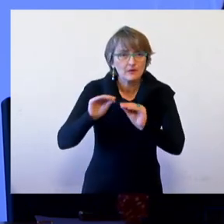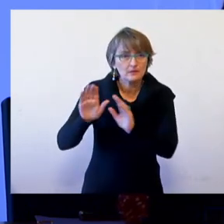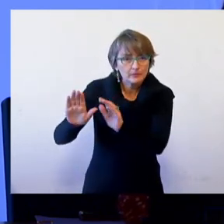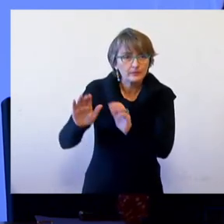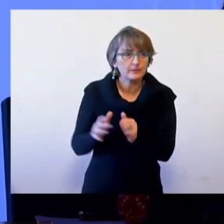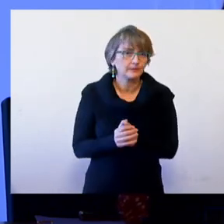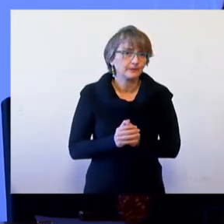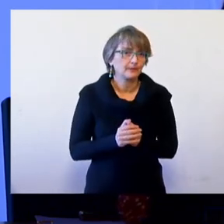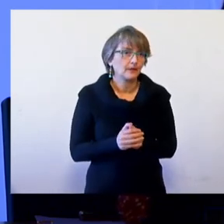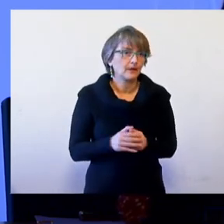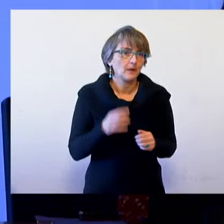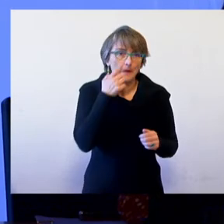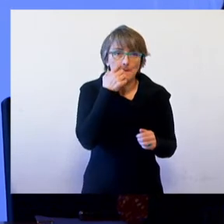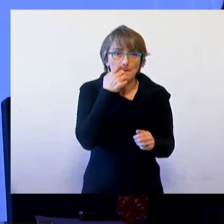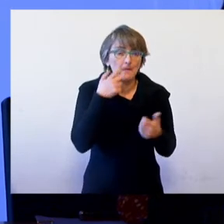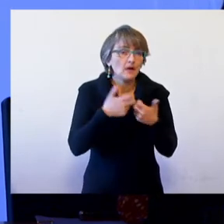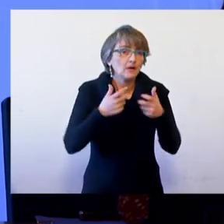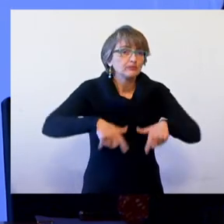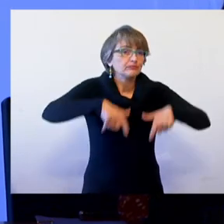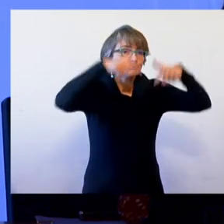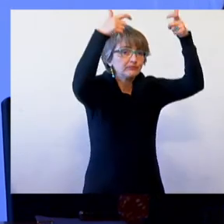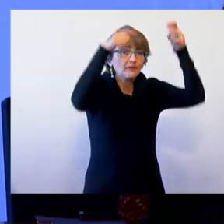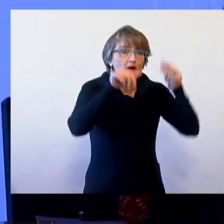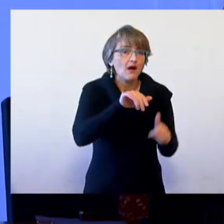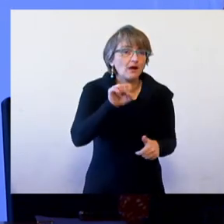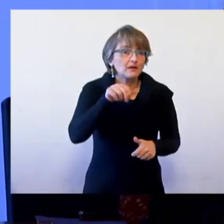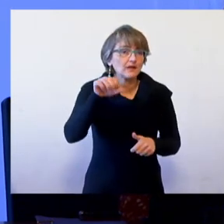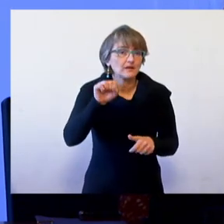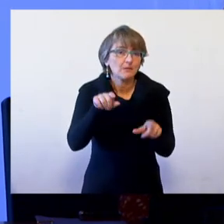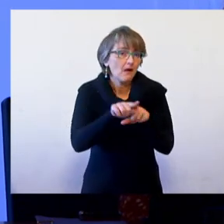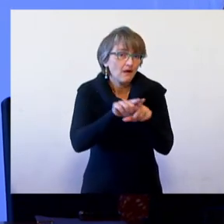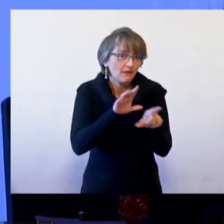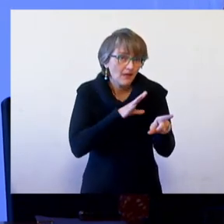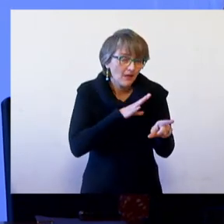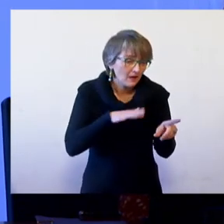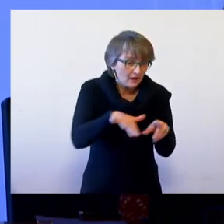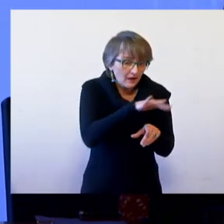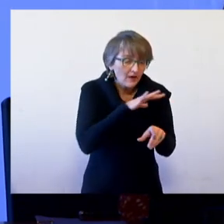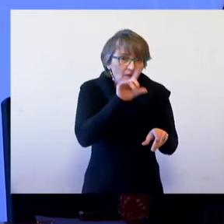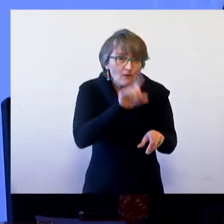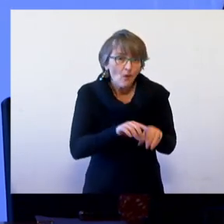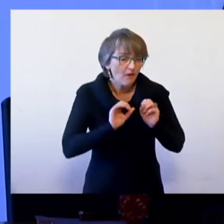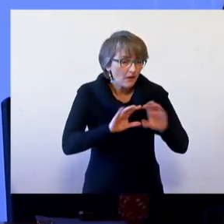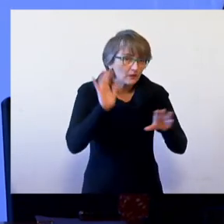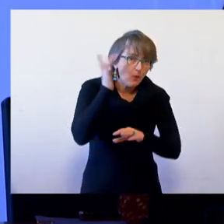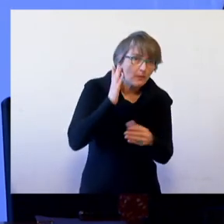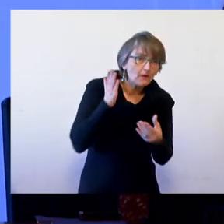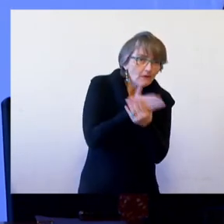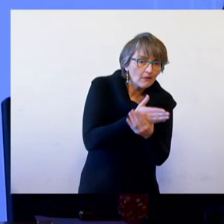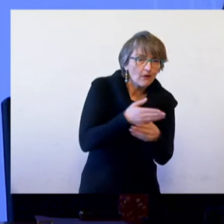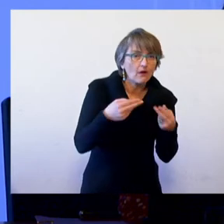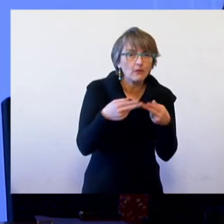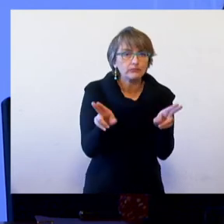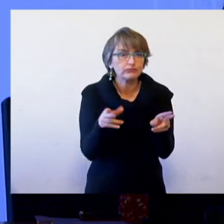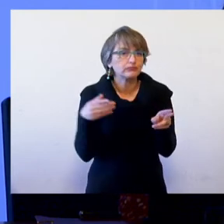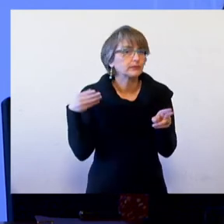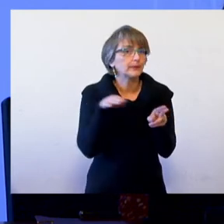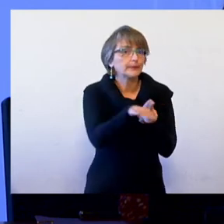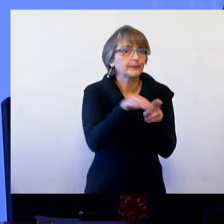Si les pompiers doivent venir, ils doivent pouvoir y accéder. Enfin, voilà, ce sont nos contraintes. Donc là, notre détermination, elle est totale.